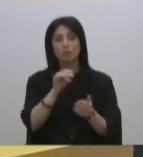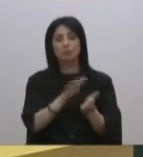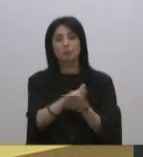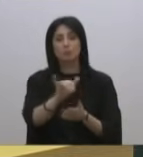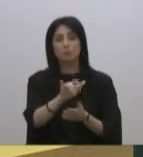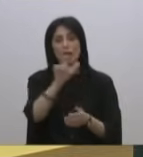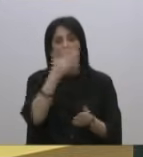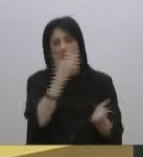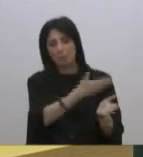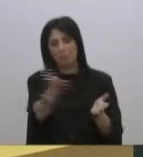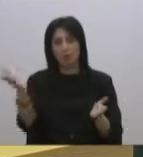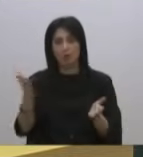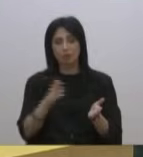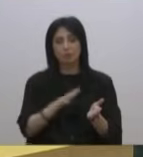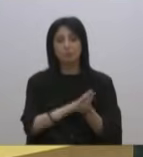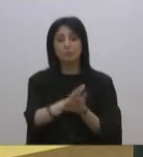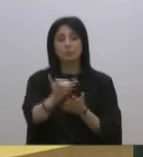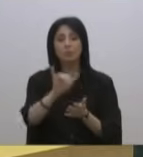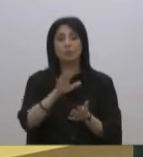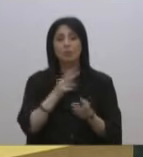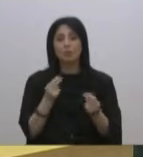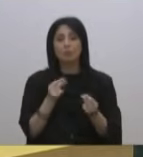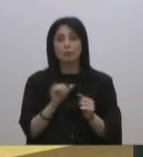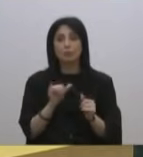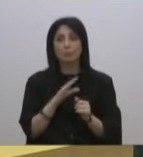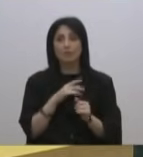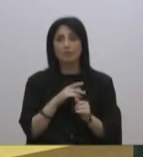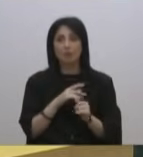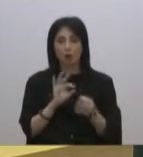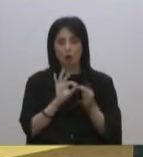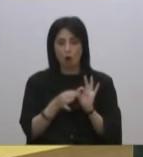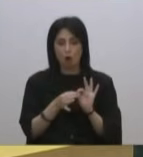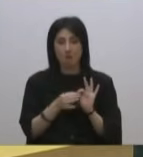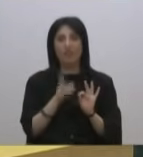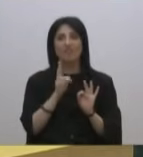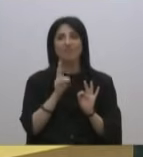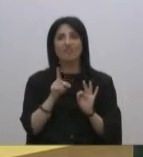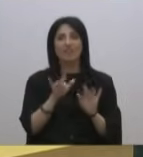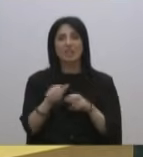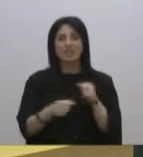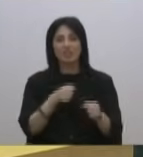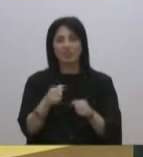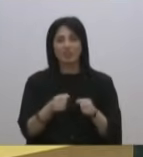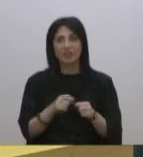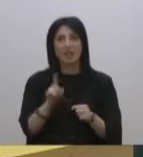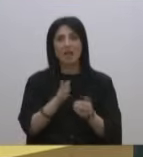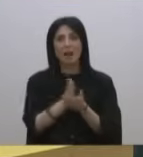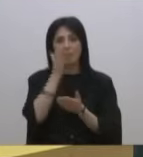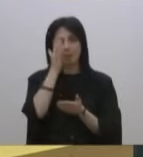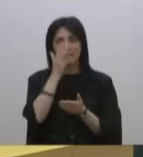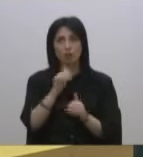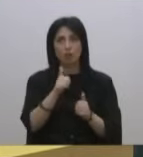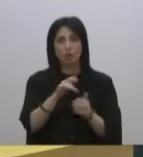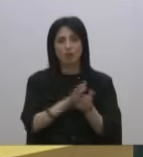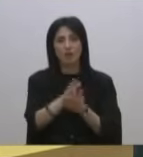აჩვენეთ ხალხს, რაში დახარჯეს ფული. კონკრეტულად ვინ არის იქ დასაქმებული, რა მიზნით და